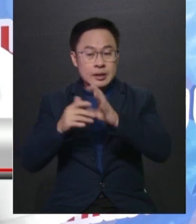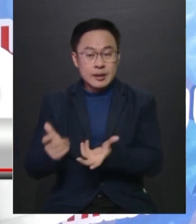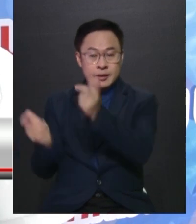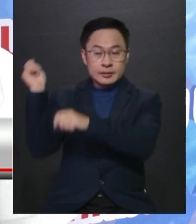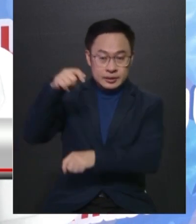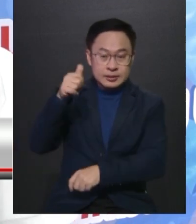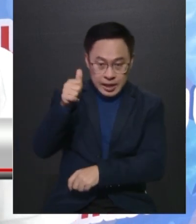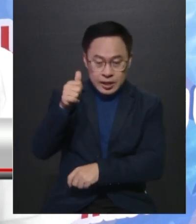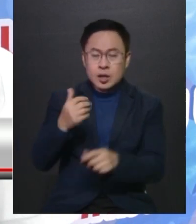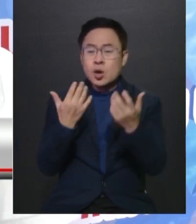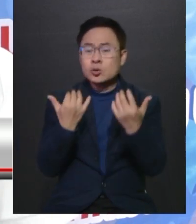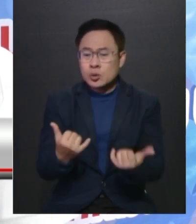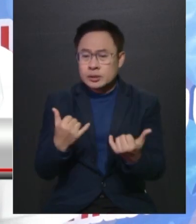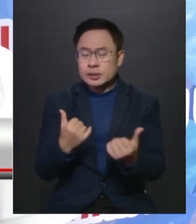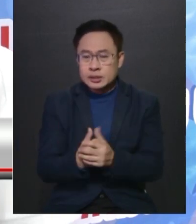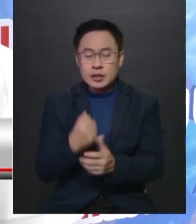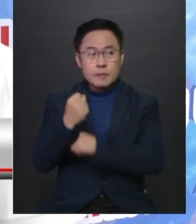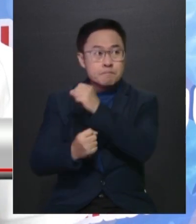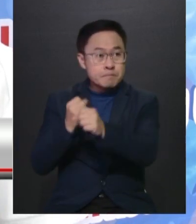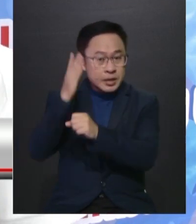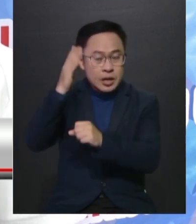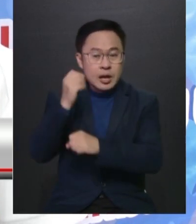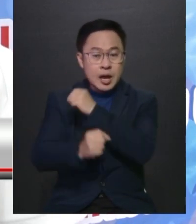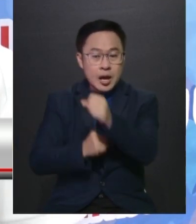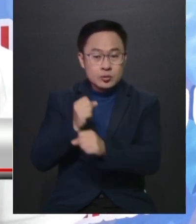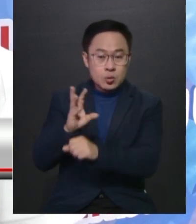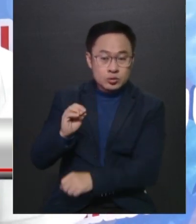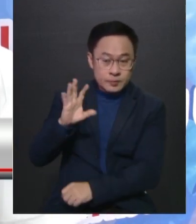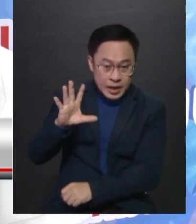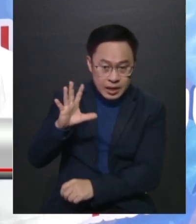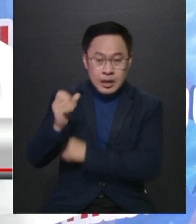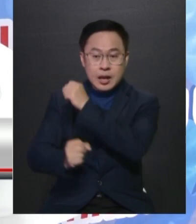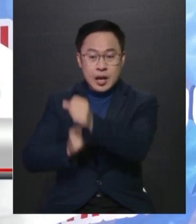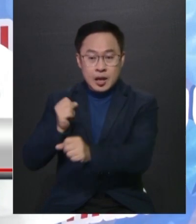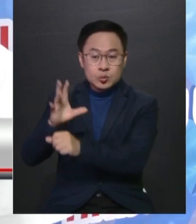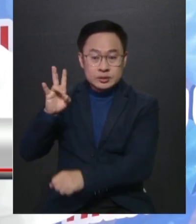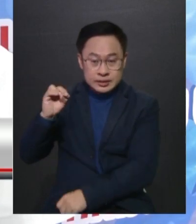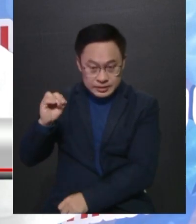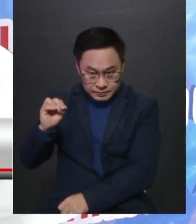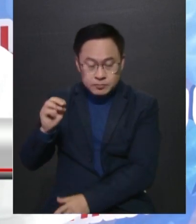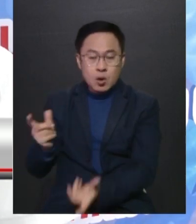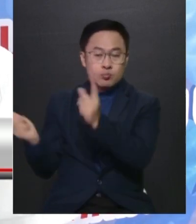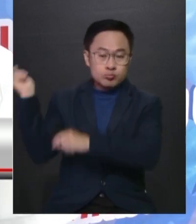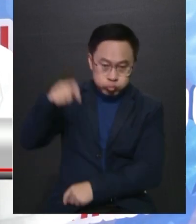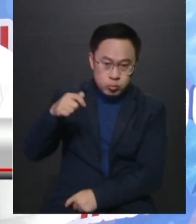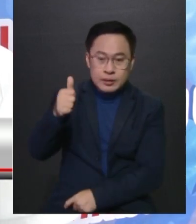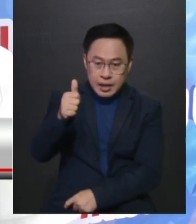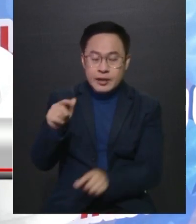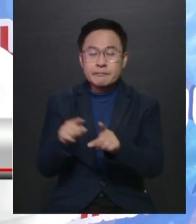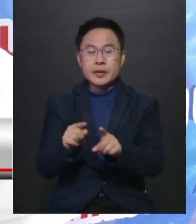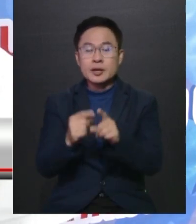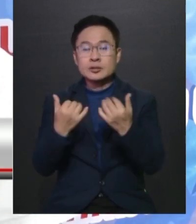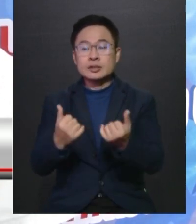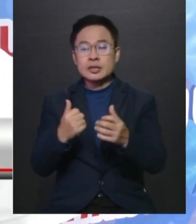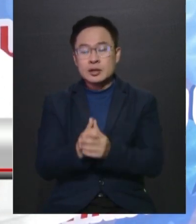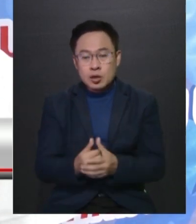อนนี้มีรุ่นที่จะการแข่งขันก็ปีหน้าก็จะมีรุ่น65รุ่น70ก็มีหมดตอนนี้ก็คือในแนวทางเราพอเราเป็นเวทีของ